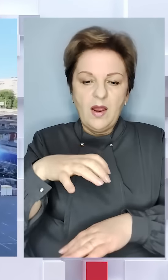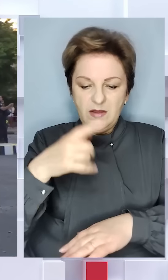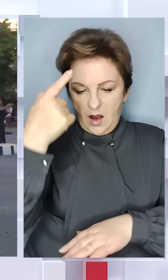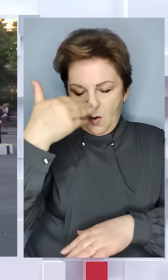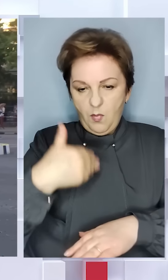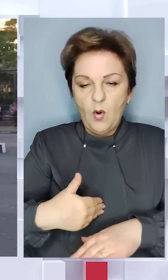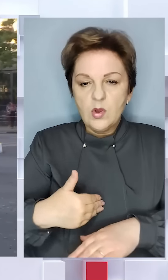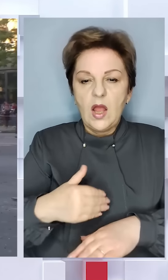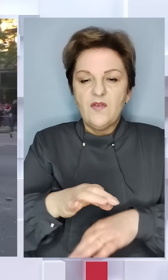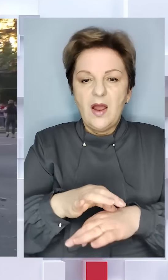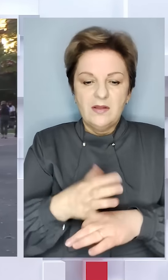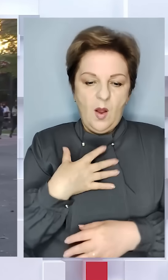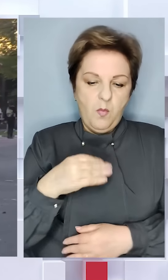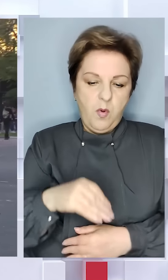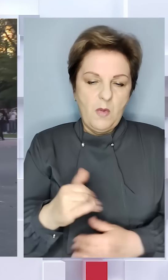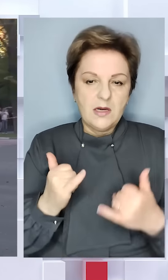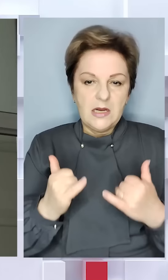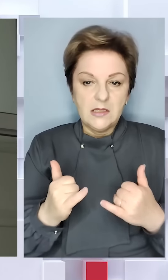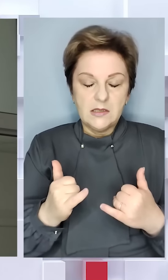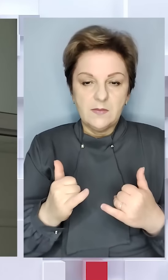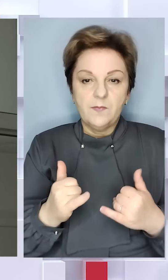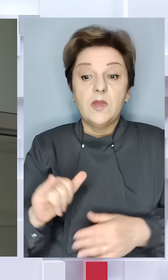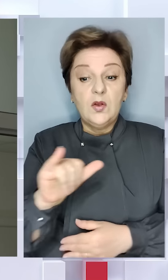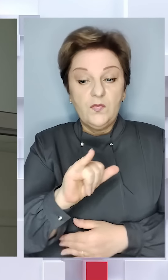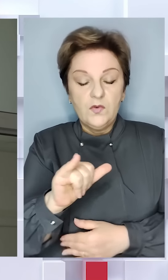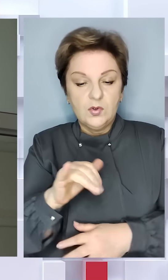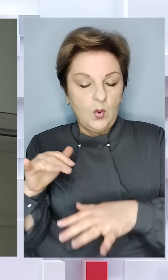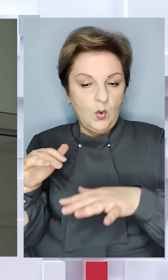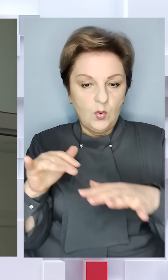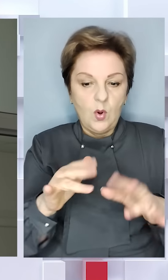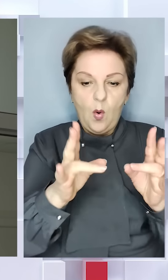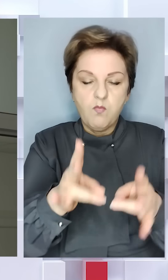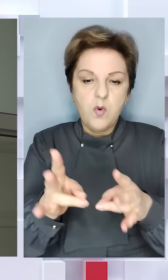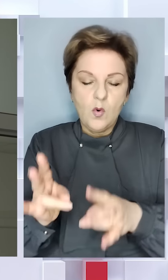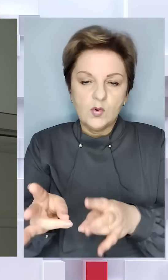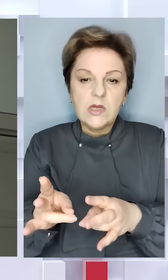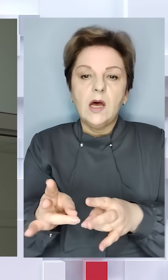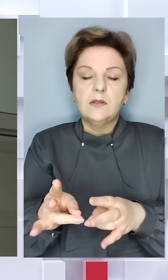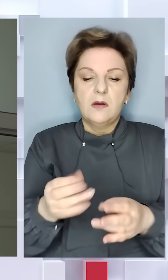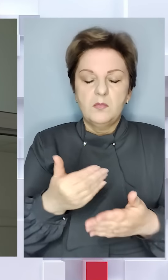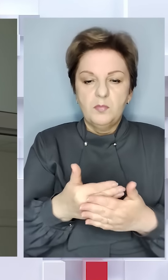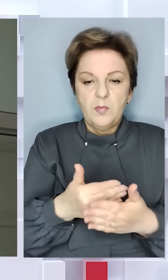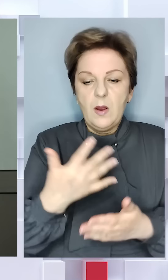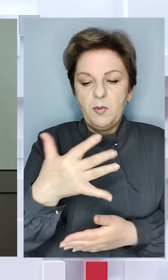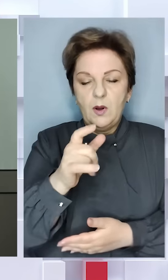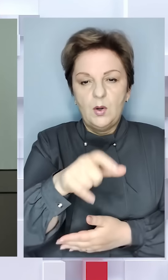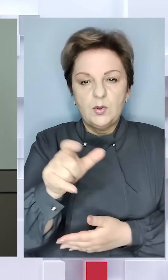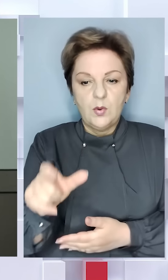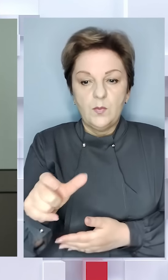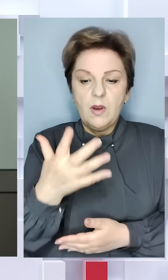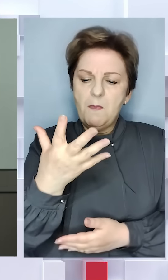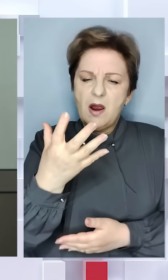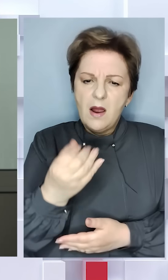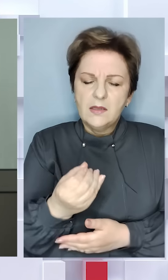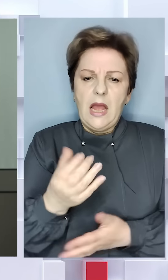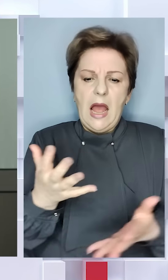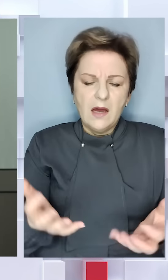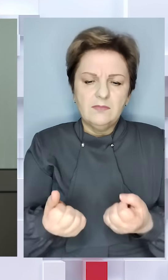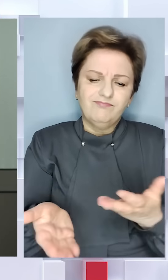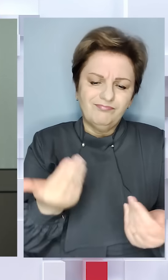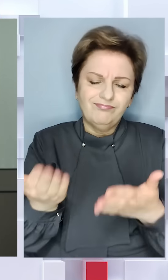тіла, помер у лікарні сьогодні. Внаслідок суботньої атаки постраждали ще понад півсотні людей. 5 днів